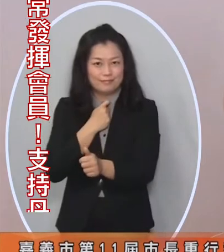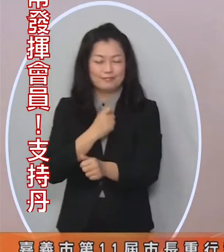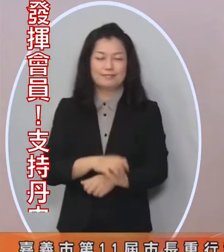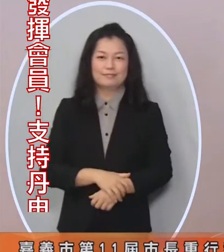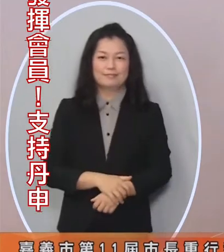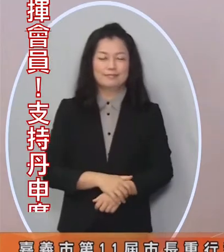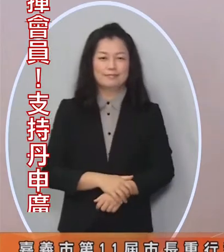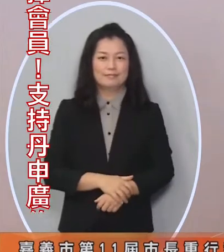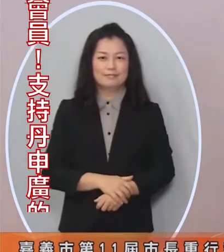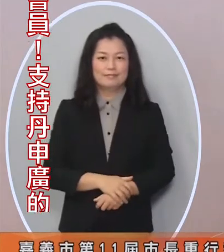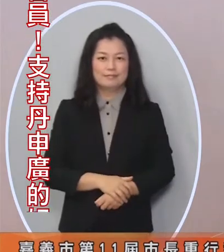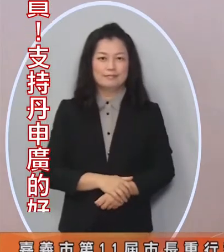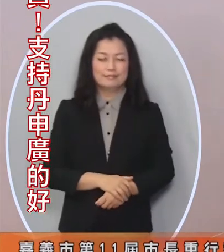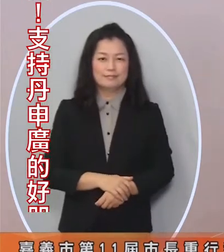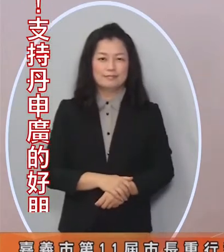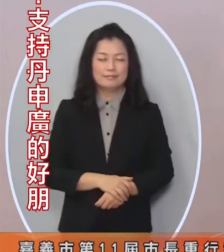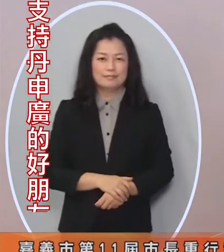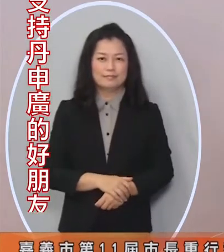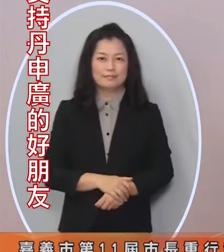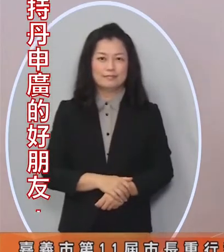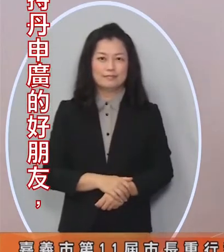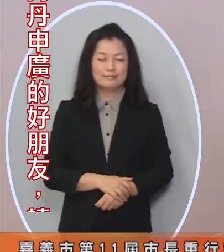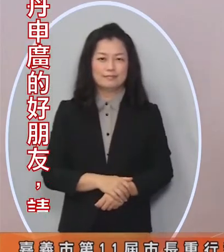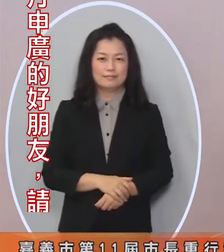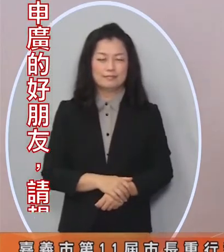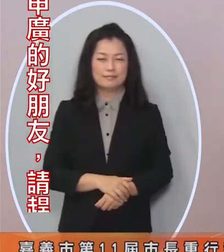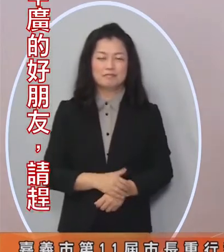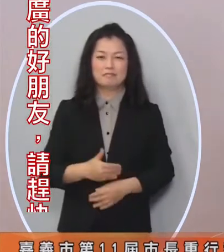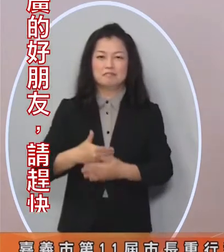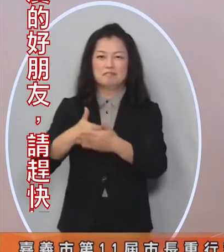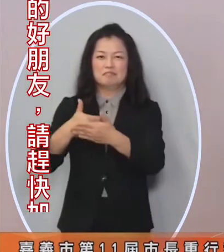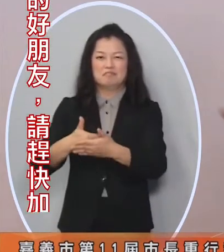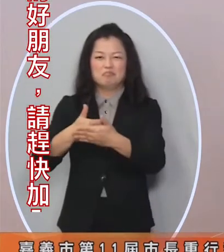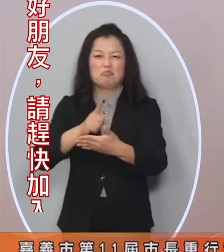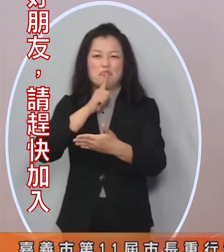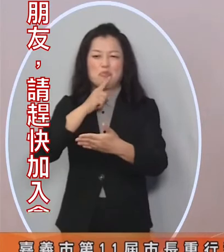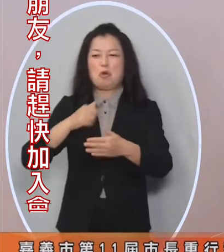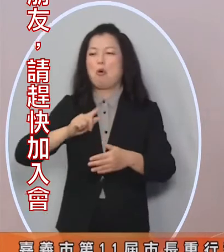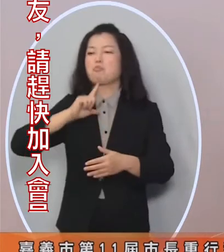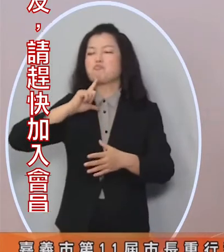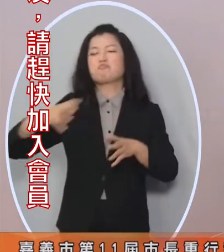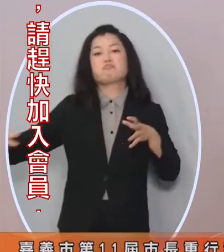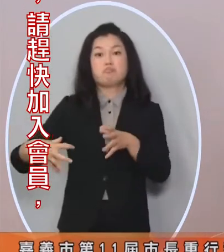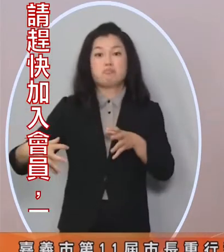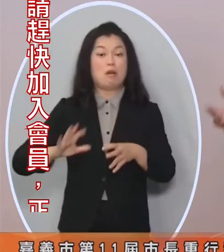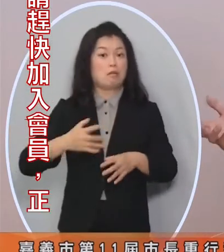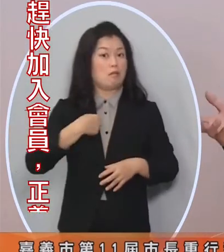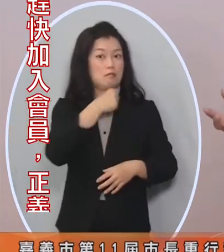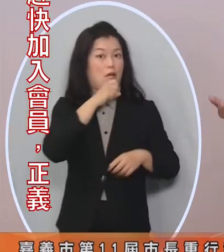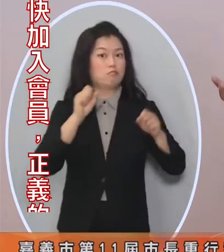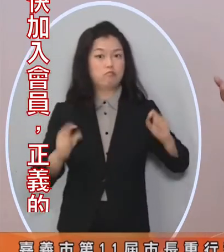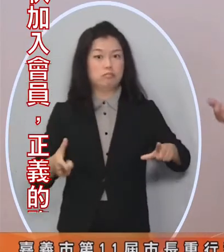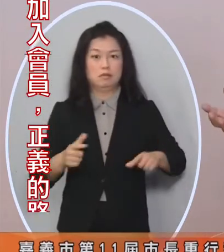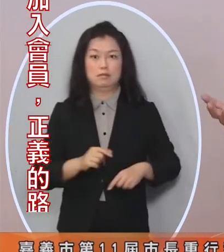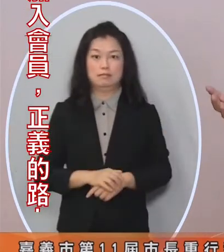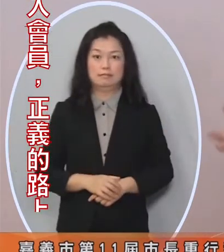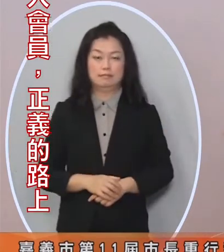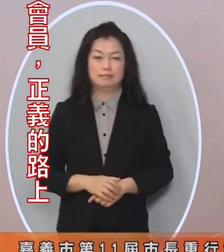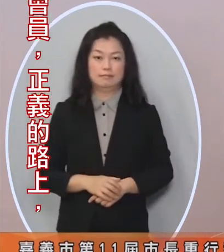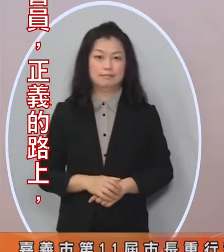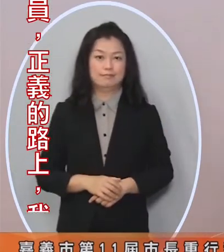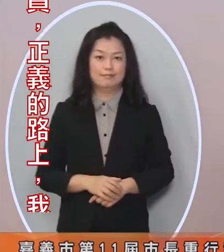好个才好社，这吼，卖讲大家讲共同富裕啦，咱毋是啊，咱。